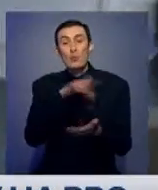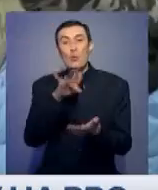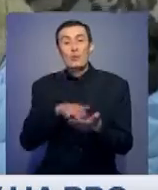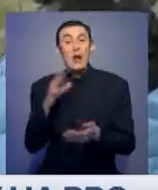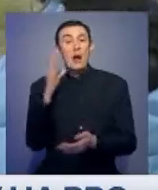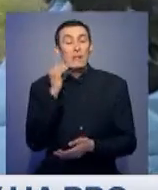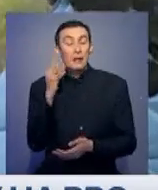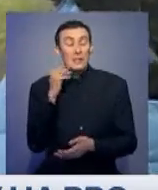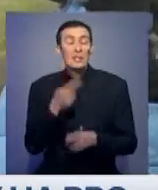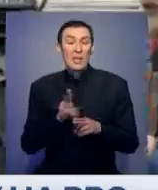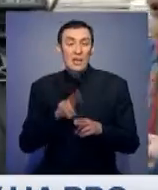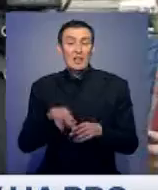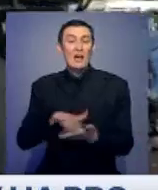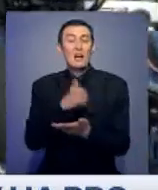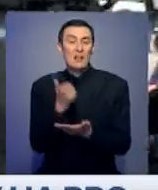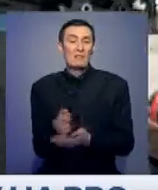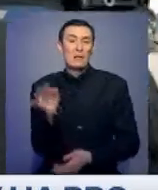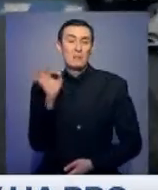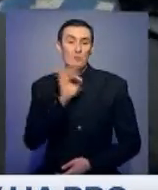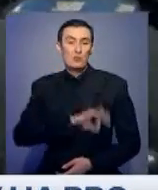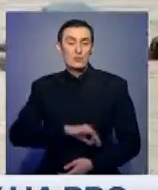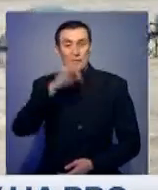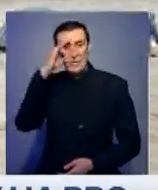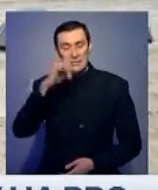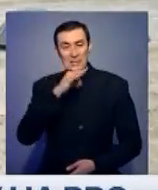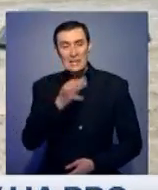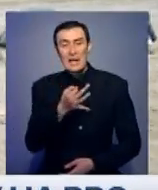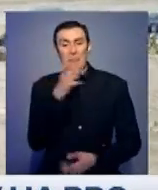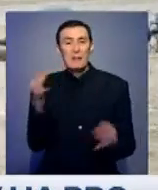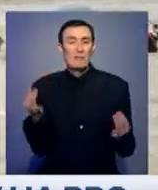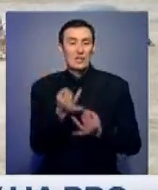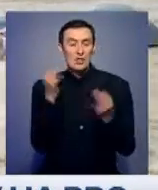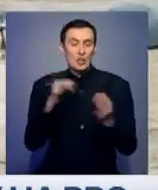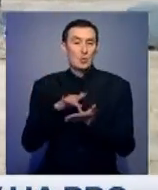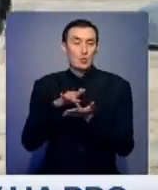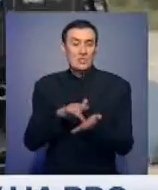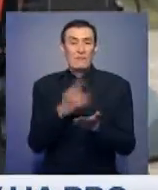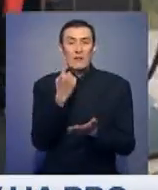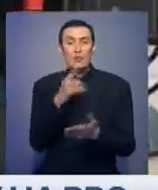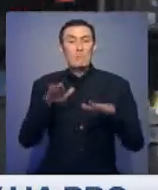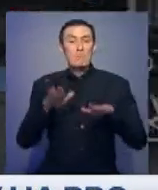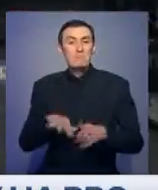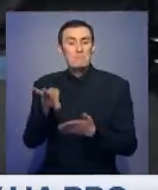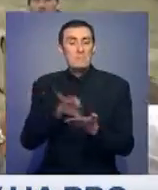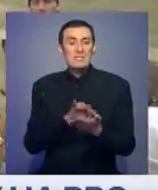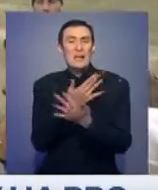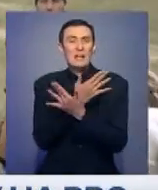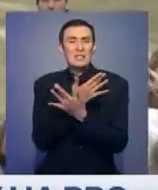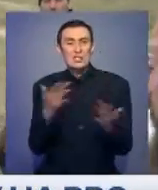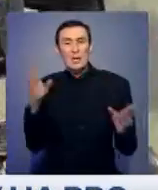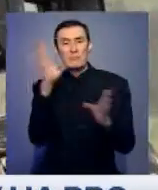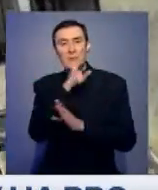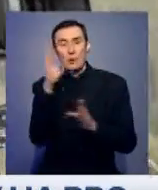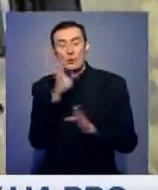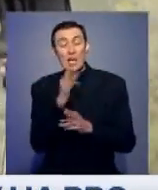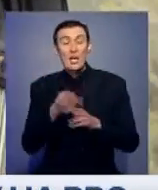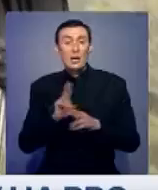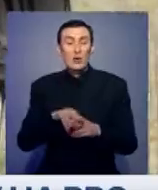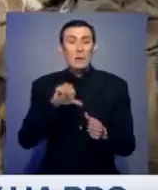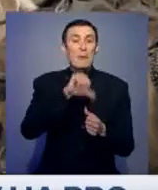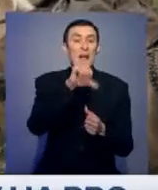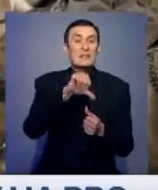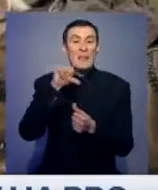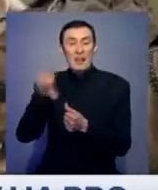это главное преимущество Казахстана для привлечения туристов – сосредоточить в одном месте уникальные природные ландшафты, которые по